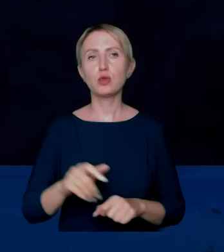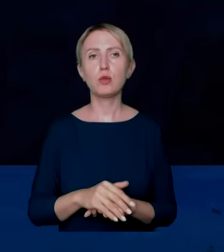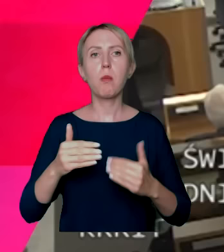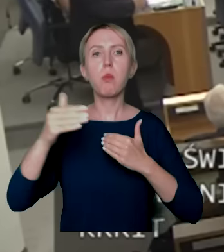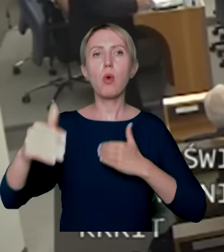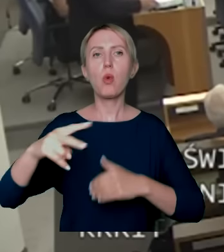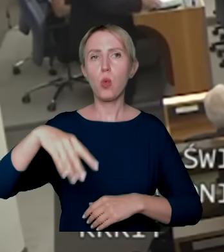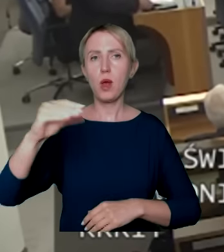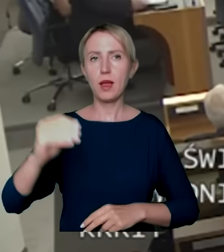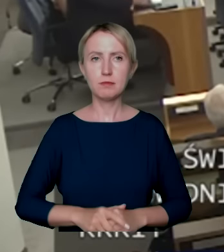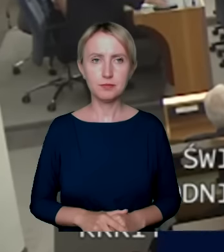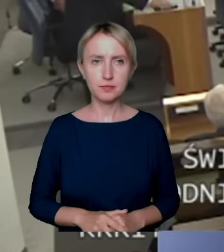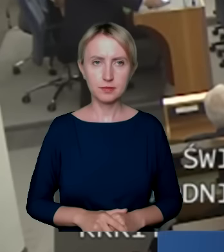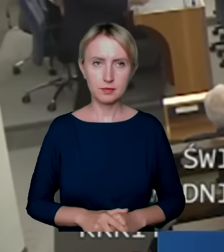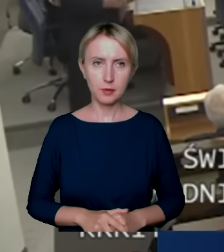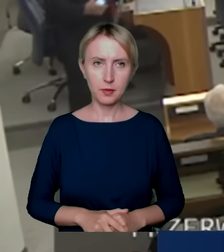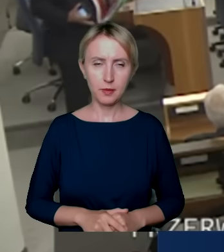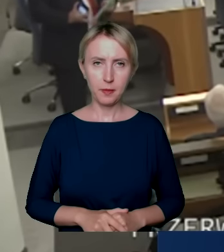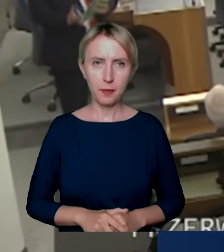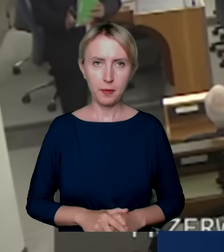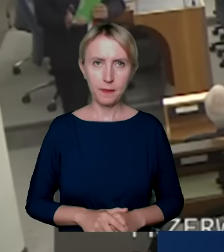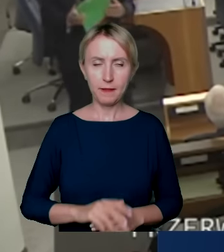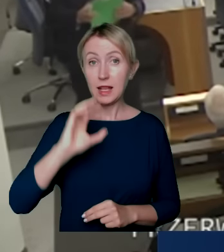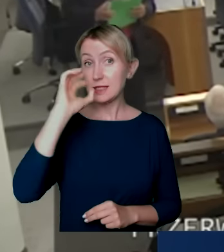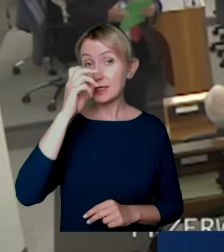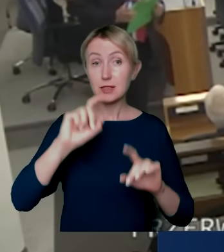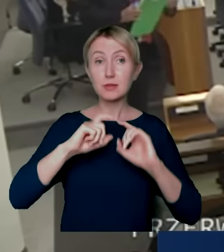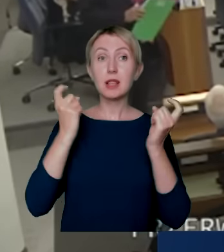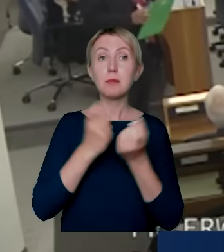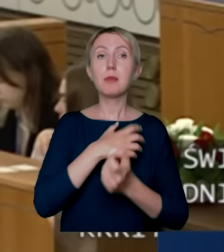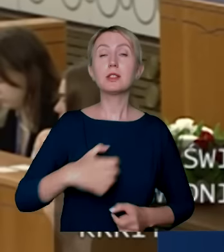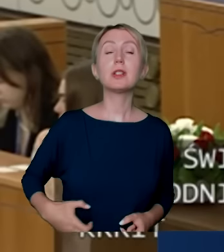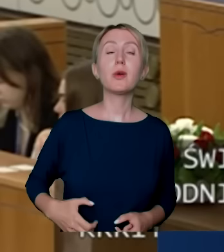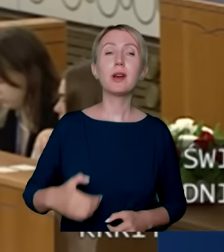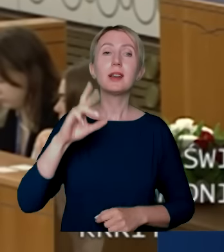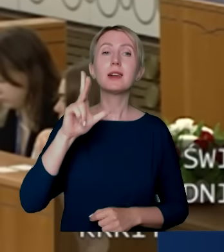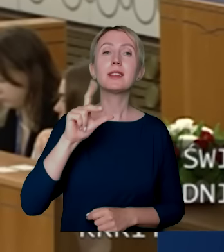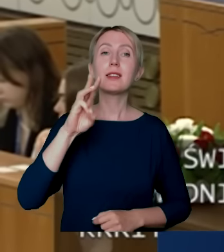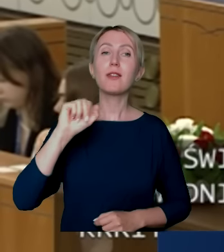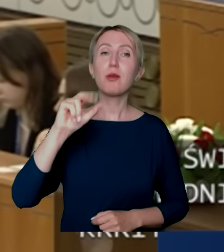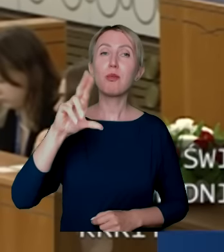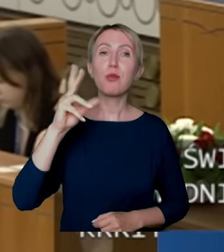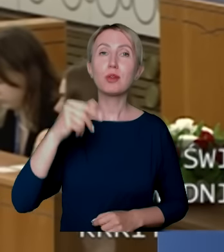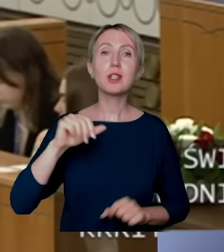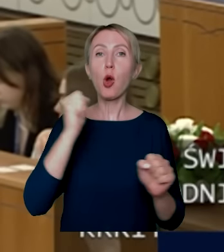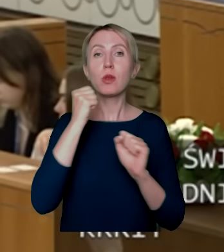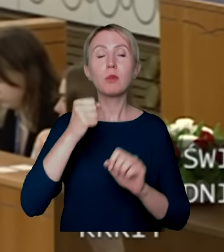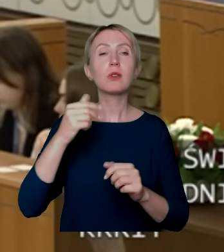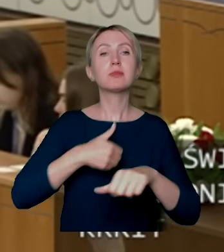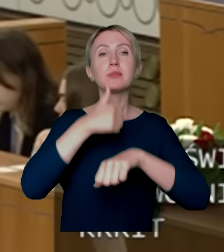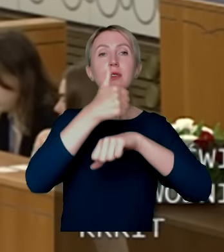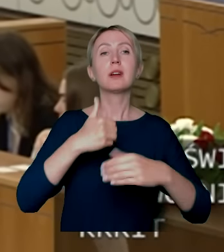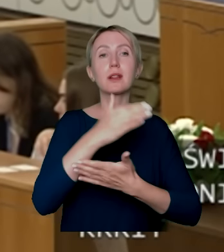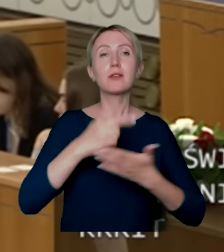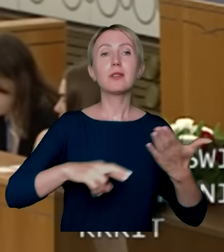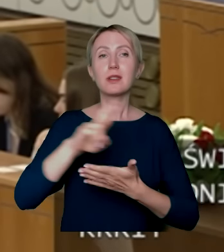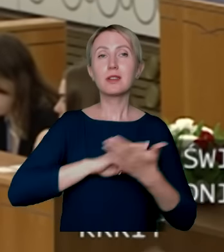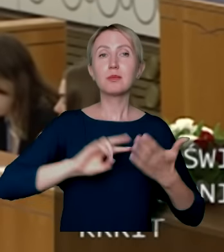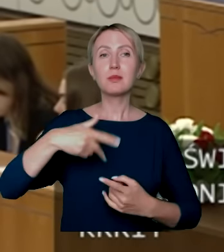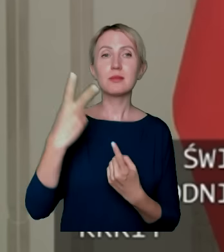Europejskiej. Cyrk w Senacie. Marszałek Izby Wyższej Małgorzata Kidawa-Błońska uniemożliwiała przewodniczącemu Krajowej Rady Radiofonii i